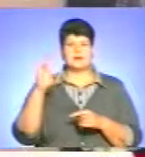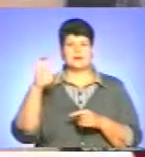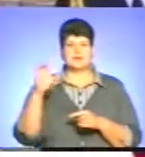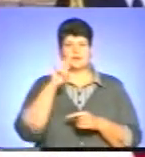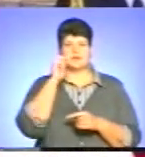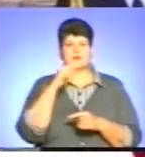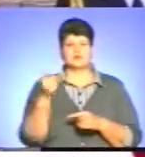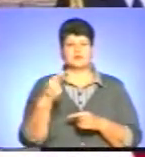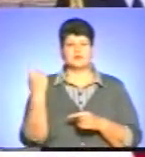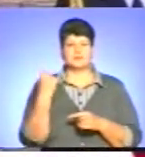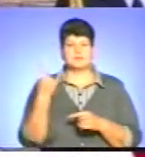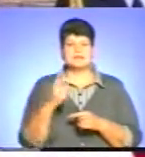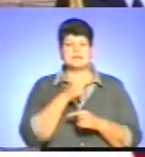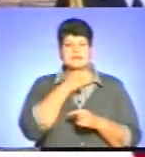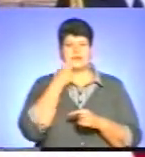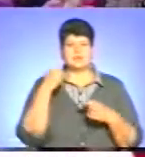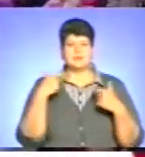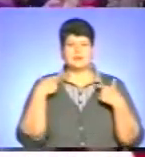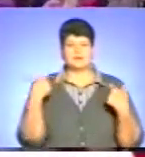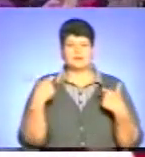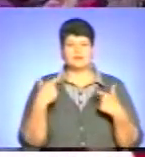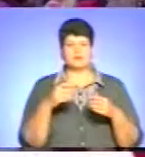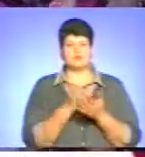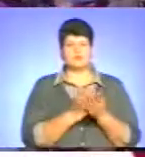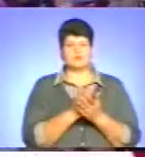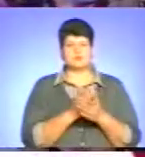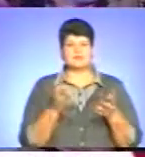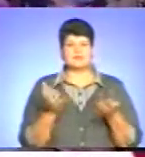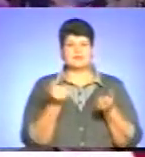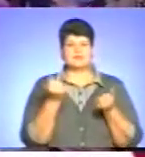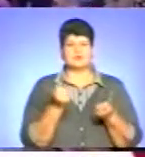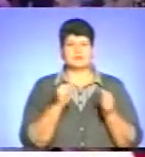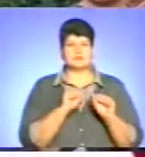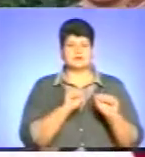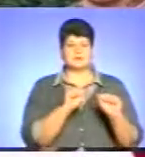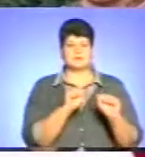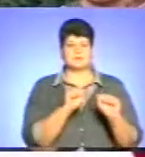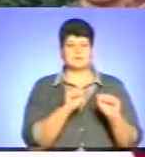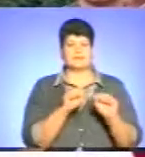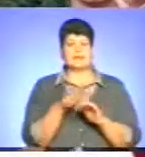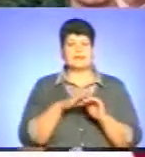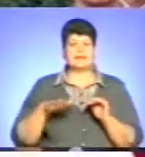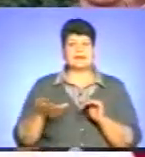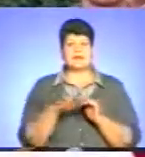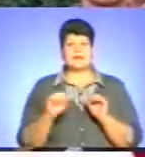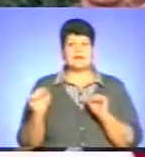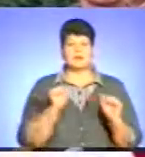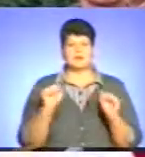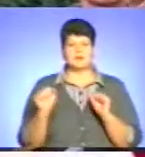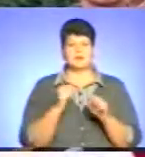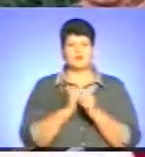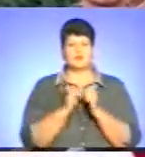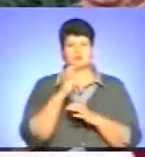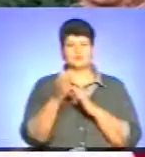області, старшим лейтенантом служби цивільного захисту. Загинув, рятуючи інші життя. Територіальним управлінням щодоби